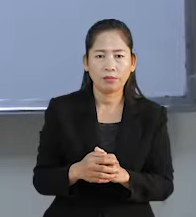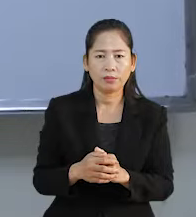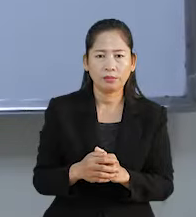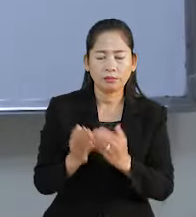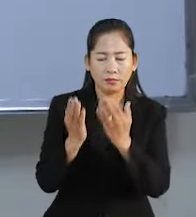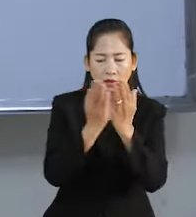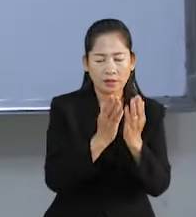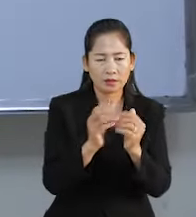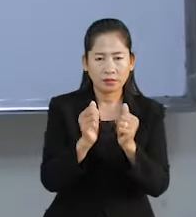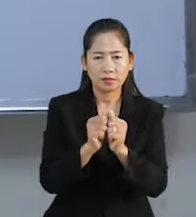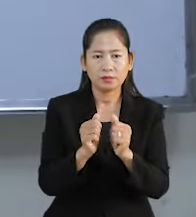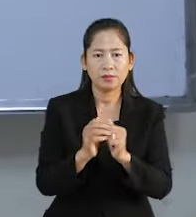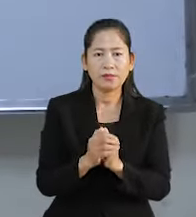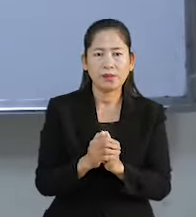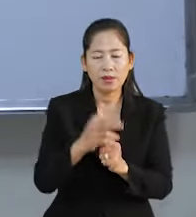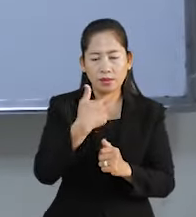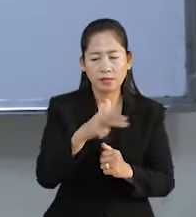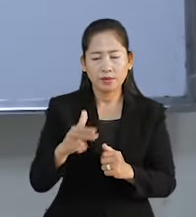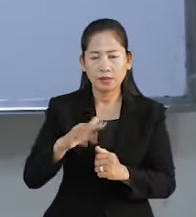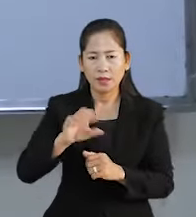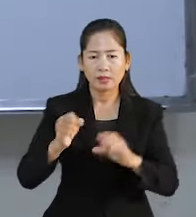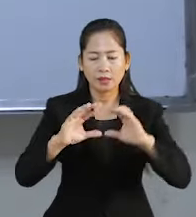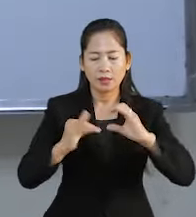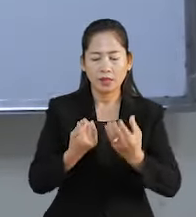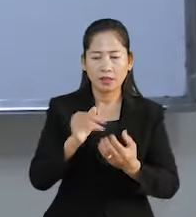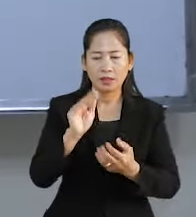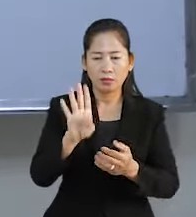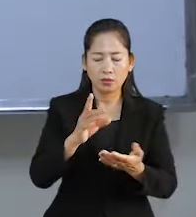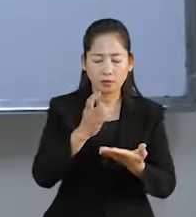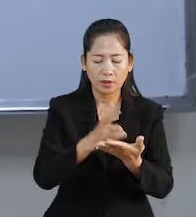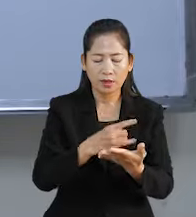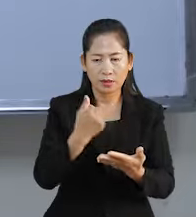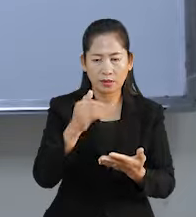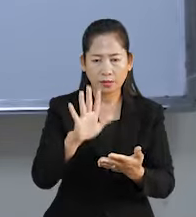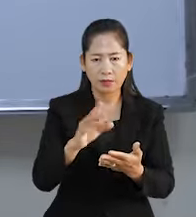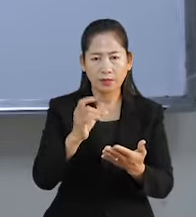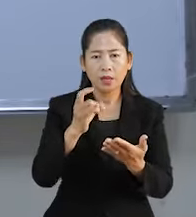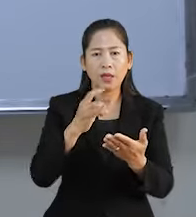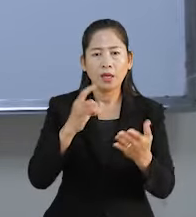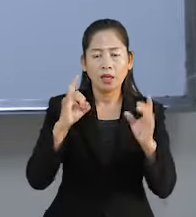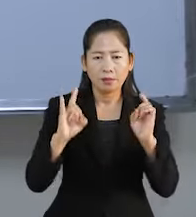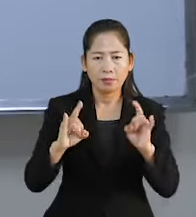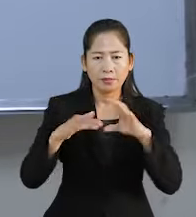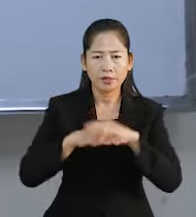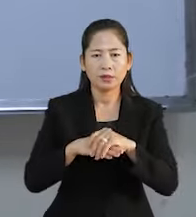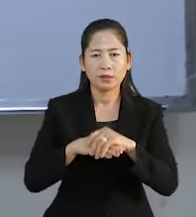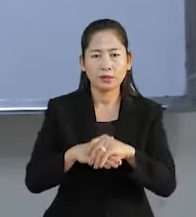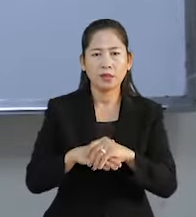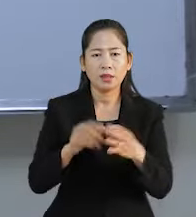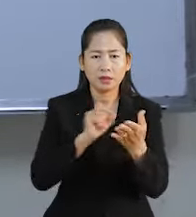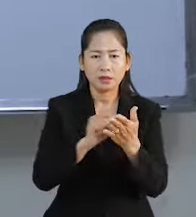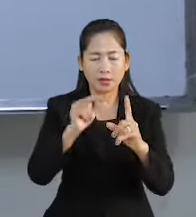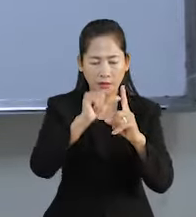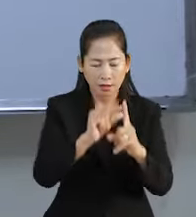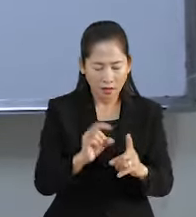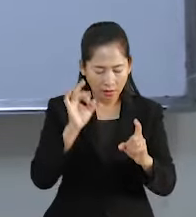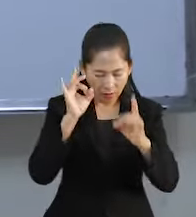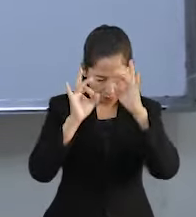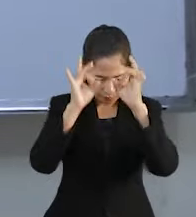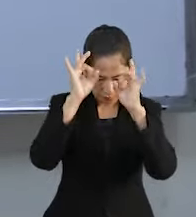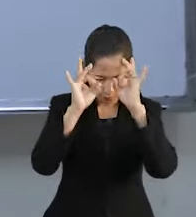សូមអានជាមួយអ្នកគ្រូមកកូនភាសាខ្មែរថ្នាក់ទី4មេរៀនទី5មិត្តចិត្តស្និតសំណេរកថាខណ្ឌពណ៌នា